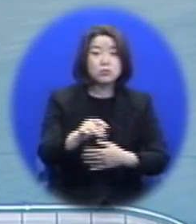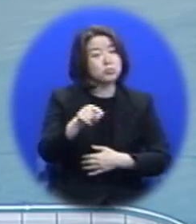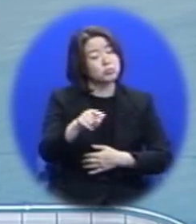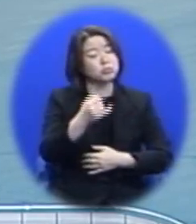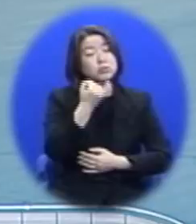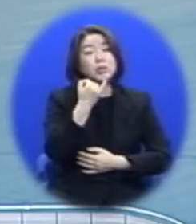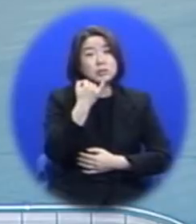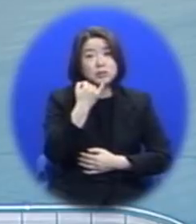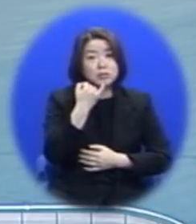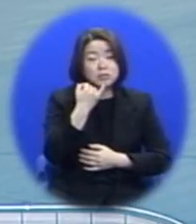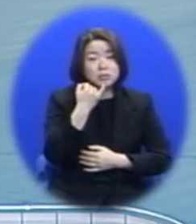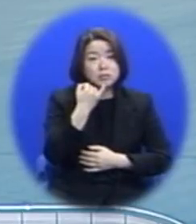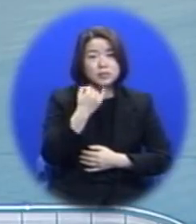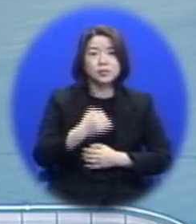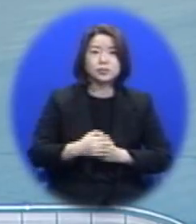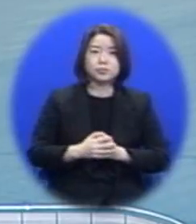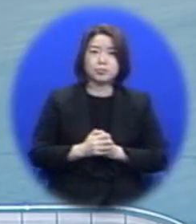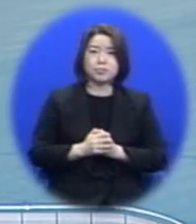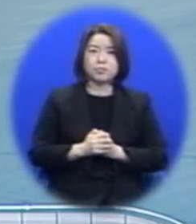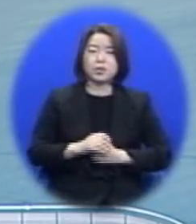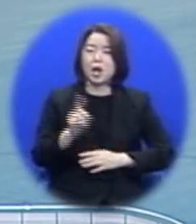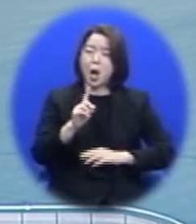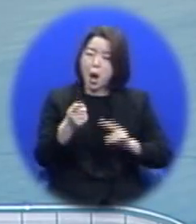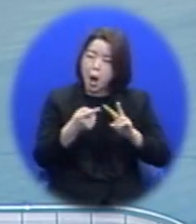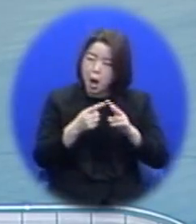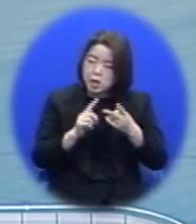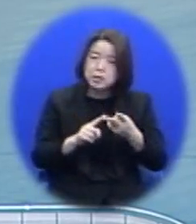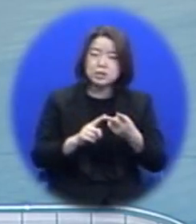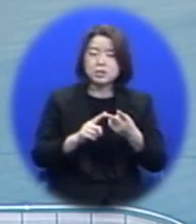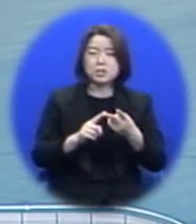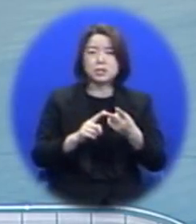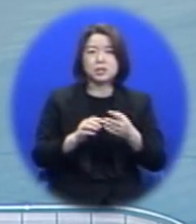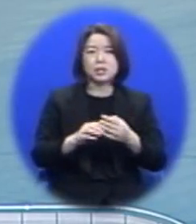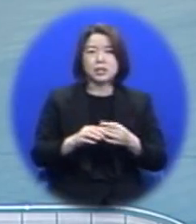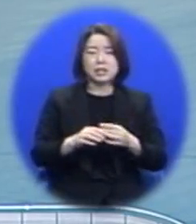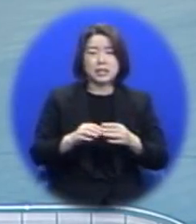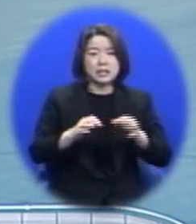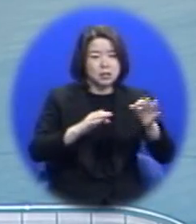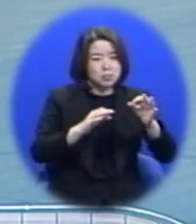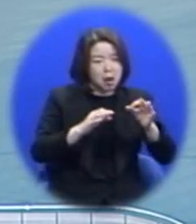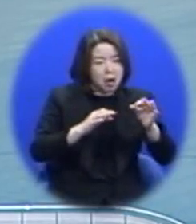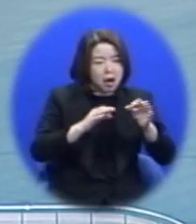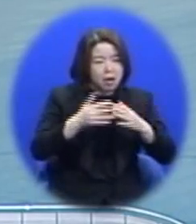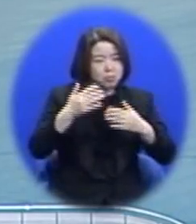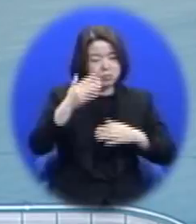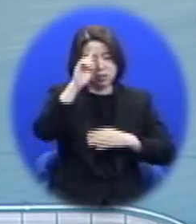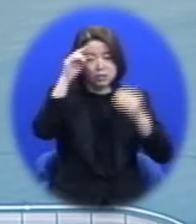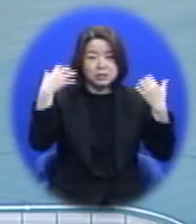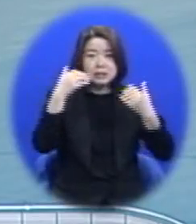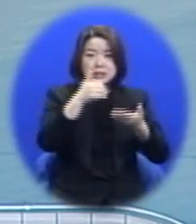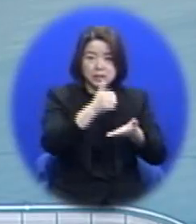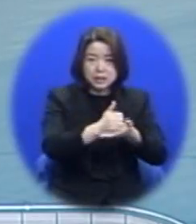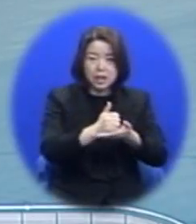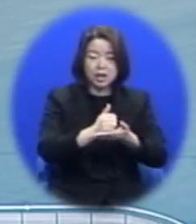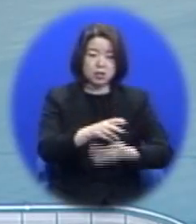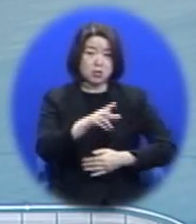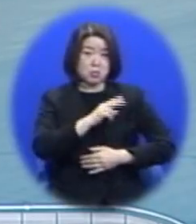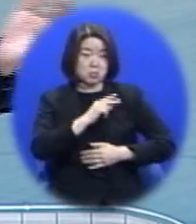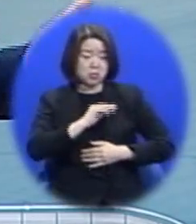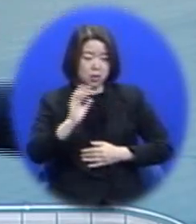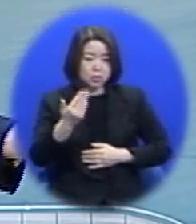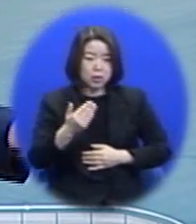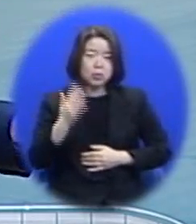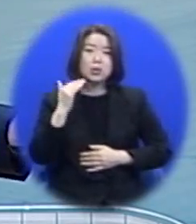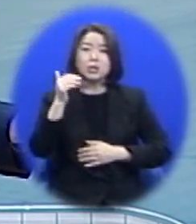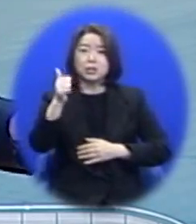거잖아요. 아니, 어떻게 되었든지 간에 시장도 되고 국회의원도 되고 대통령도 되면 우리